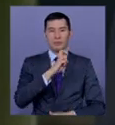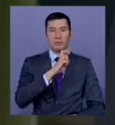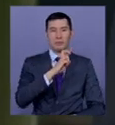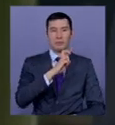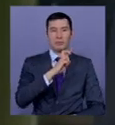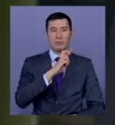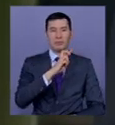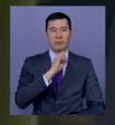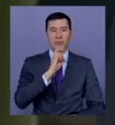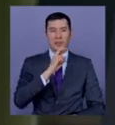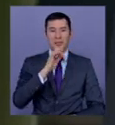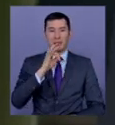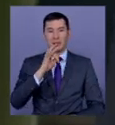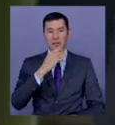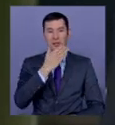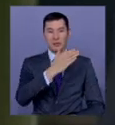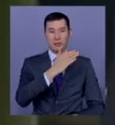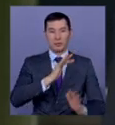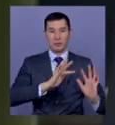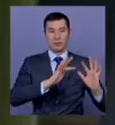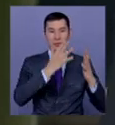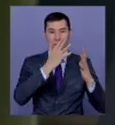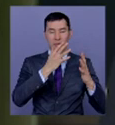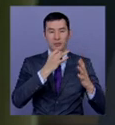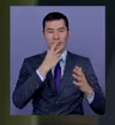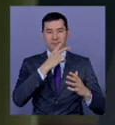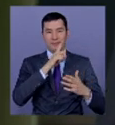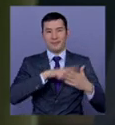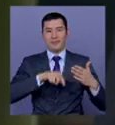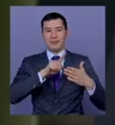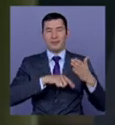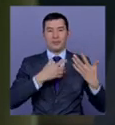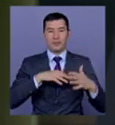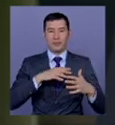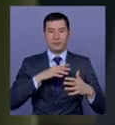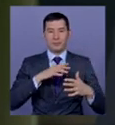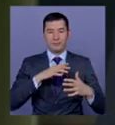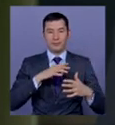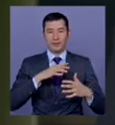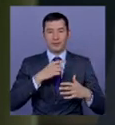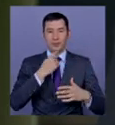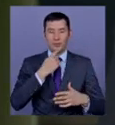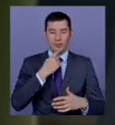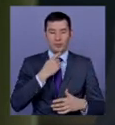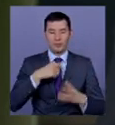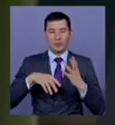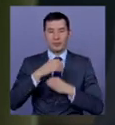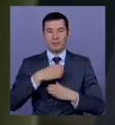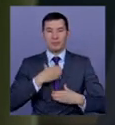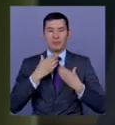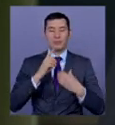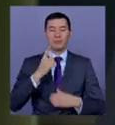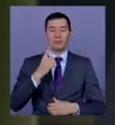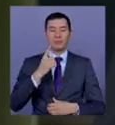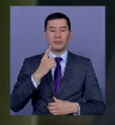кезде Бек Эйр компаниясыменен SCAT компаниясына белгілі бір дәрежеде сенімсіздік бар. Оны жасыруға болмайды. Неге?